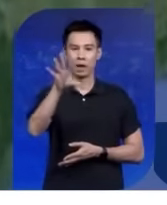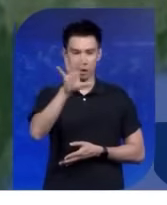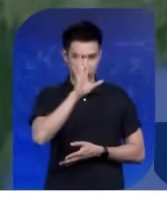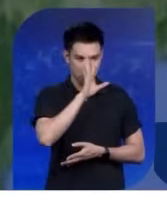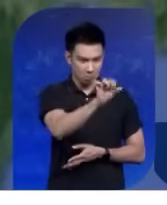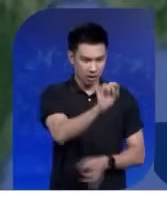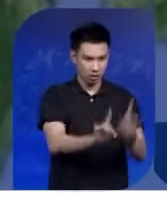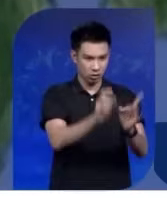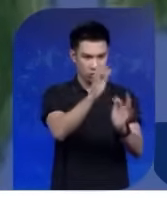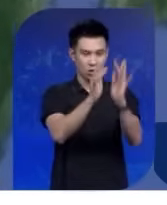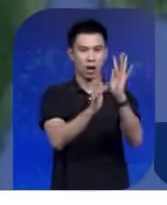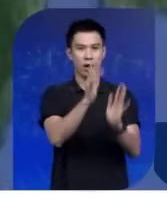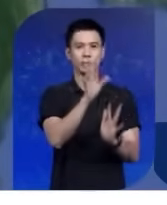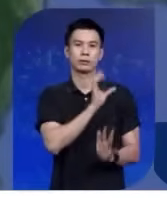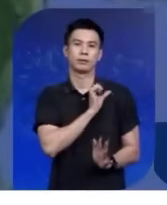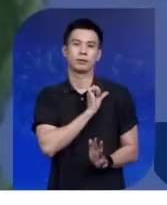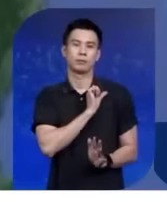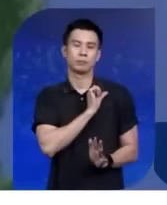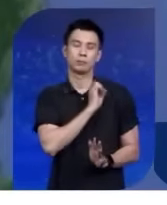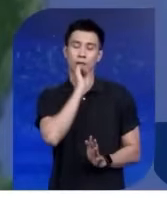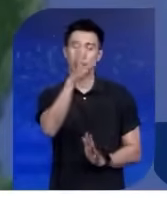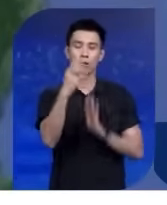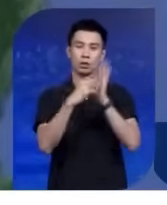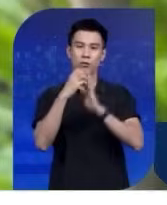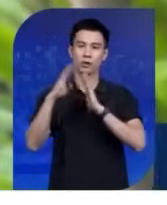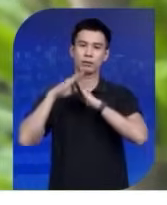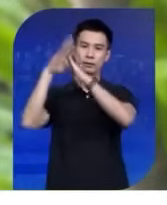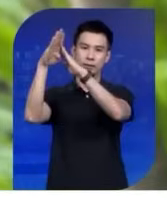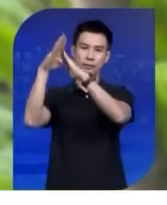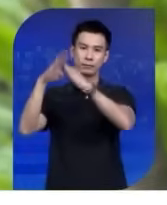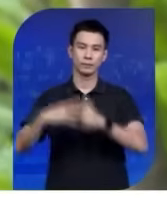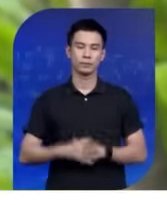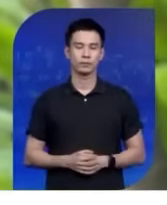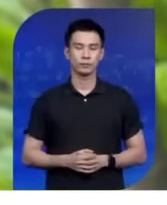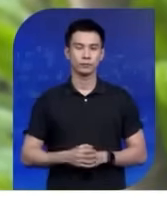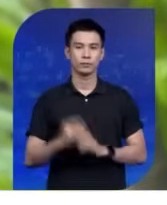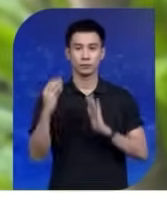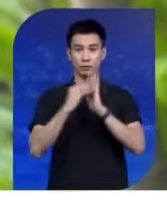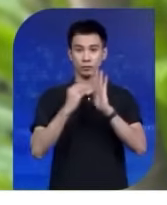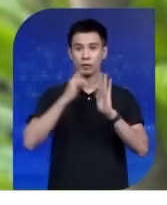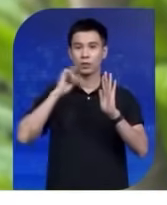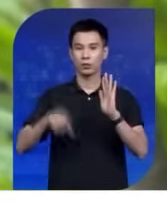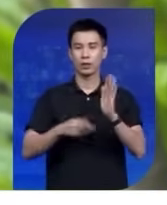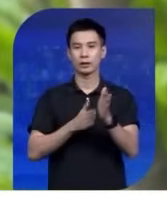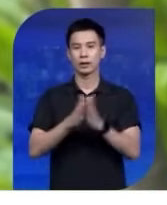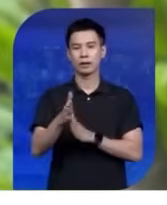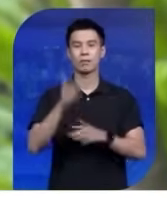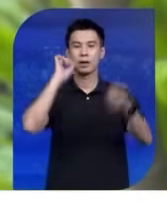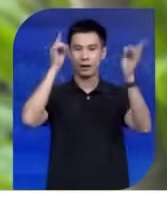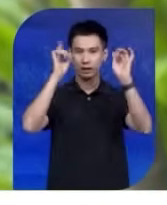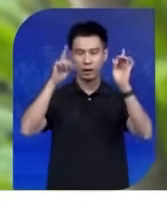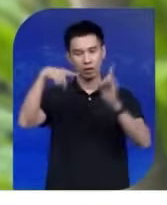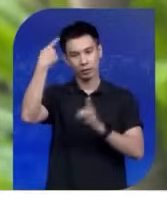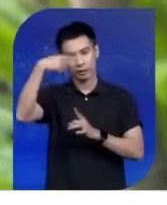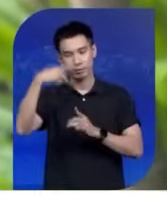để cung cấp thông tin cho các địa phương để thực hiện công tác phòng cháy chữa cháy rừng các địa phương thì cần phải tiếp tục chỉ đạo đôn đốc kiểm tra